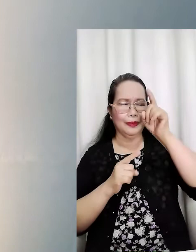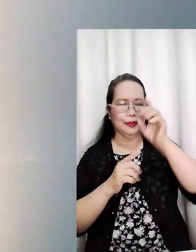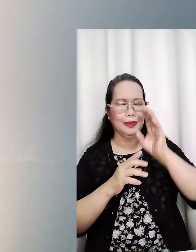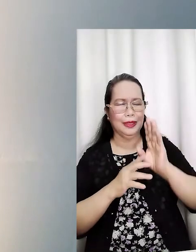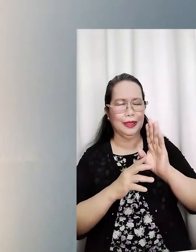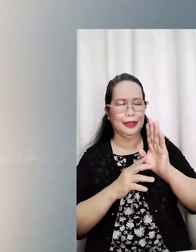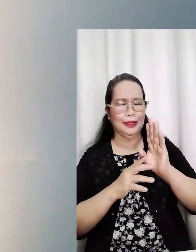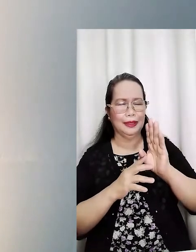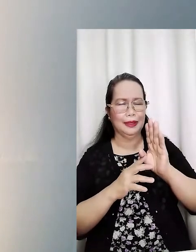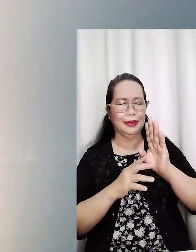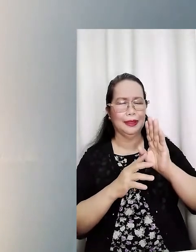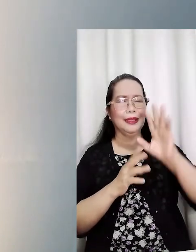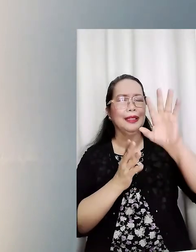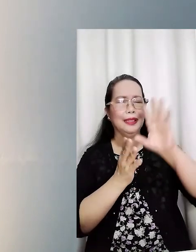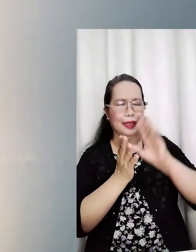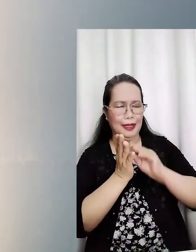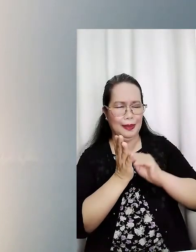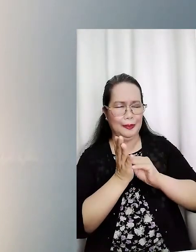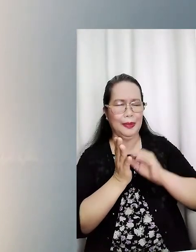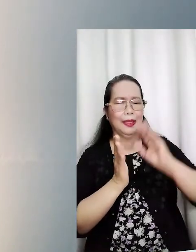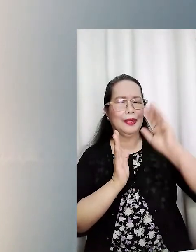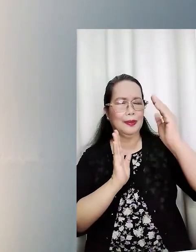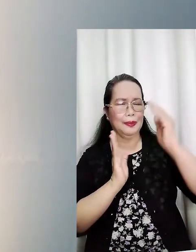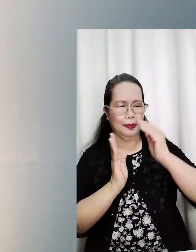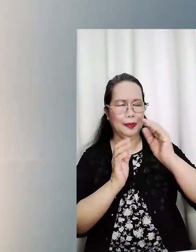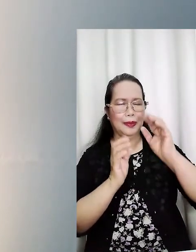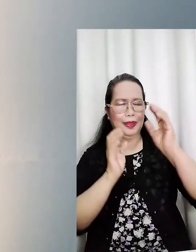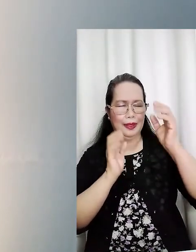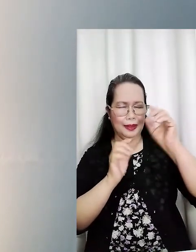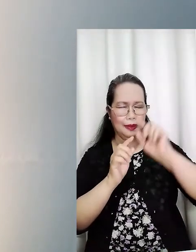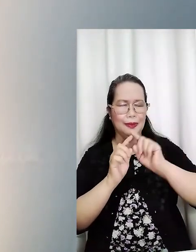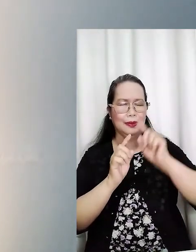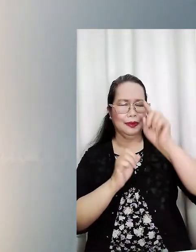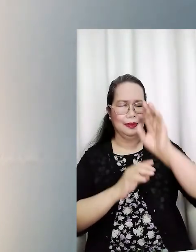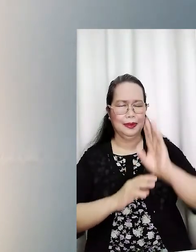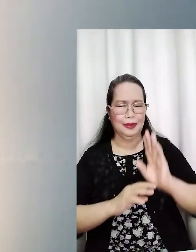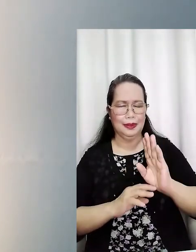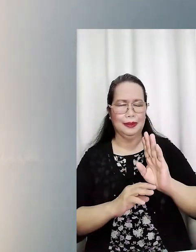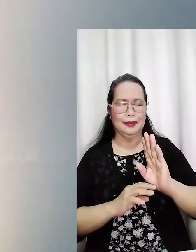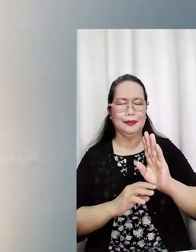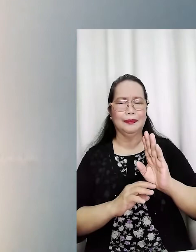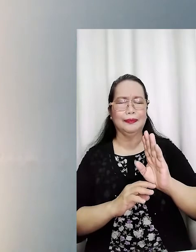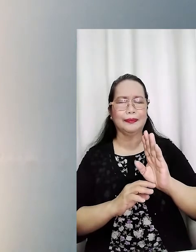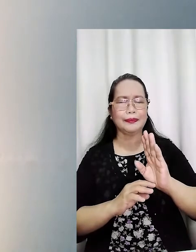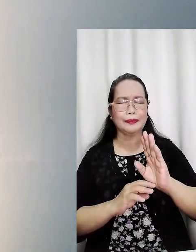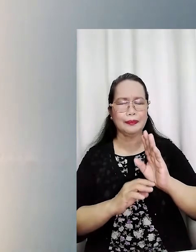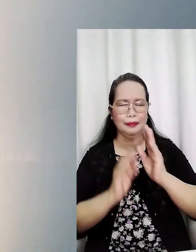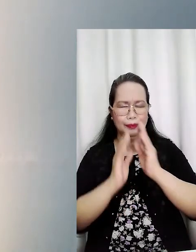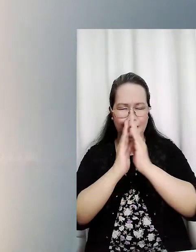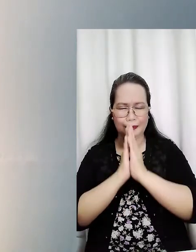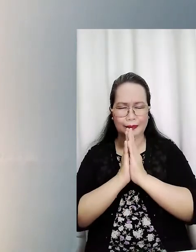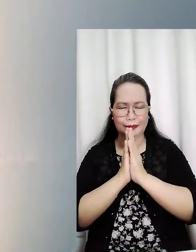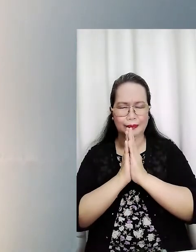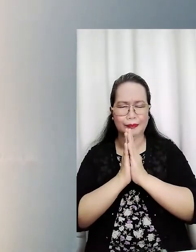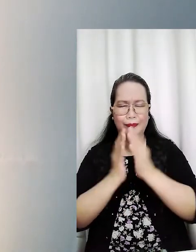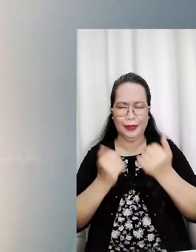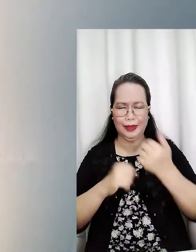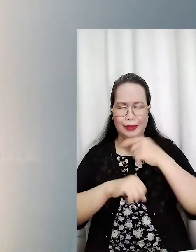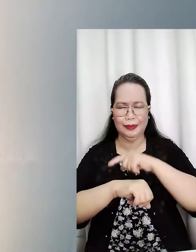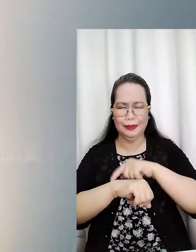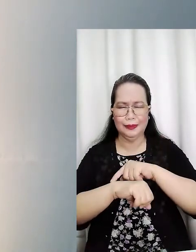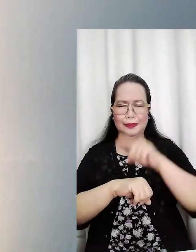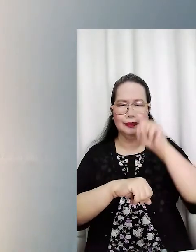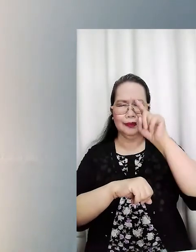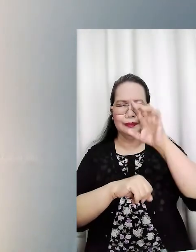at nagpapareho gaya sa iyo. And Lord, ang dalangin po namin is that during this